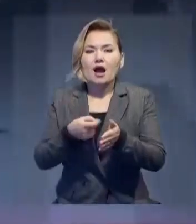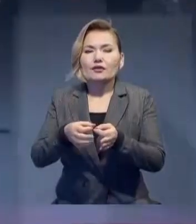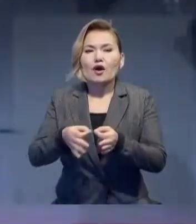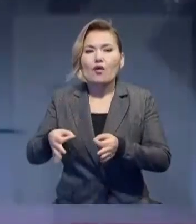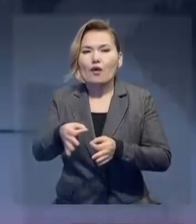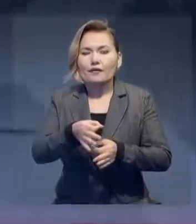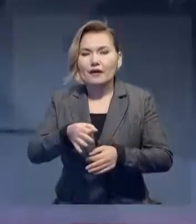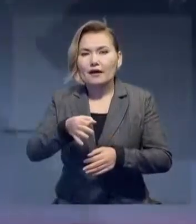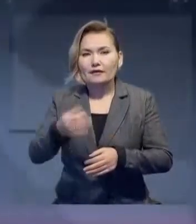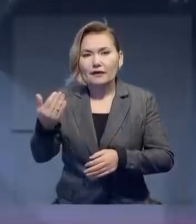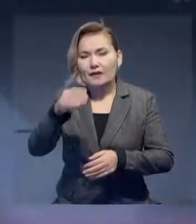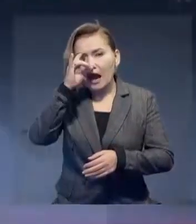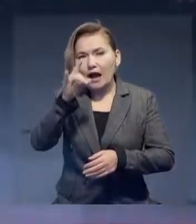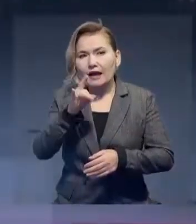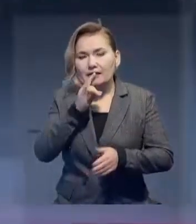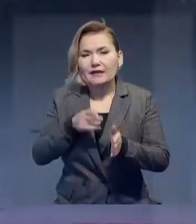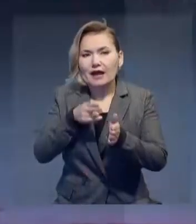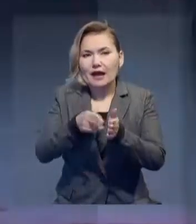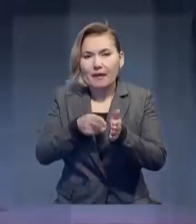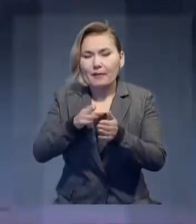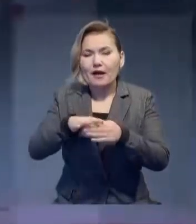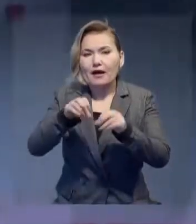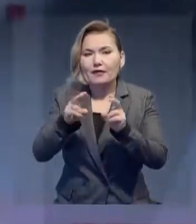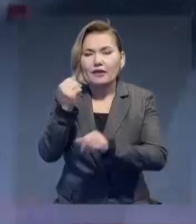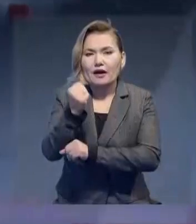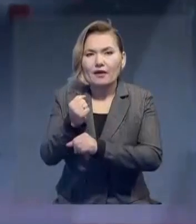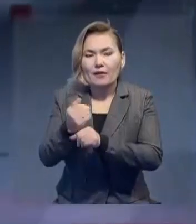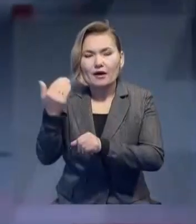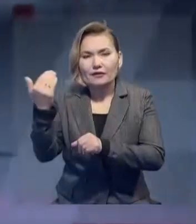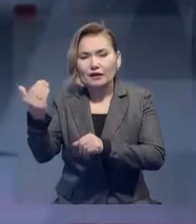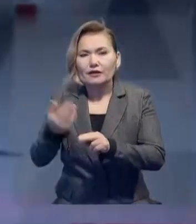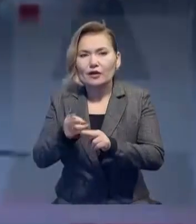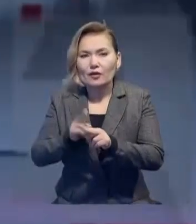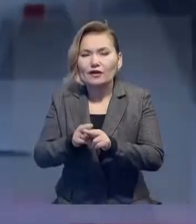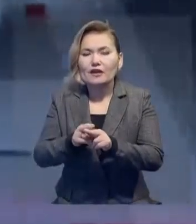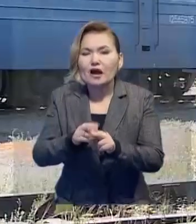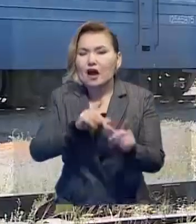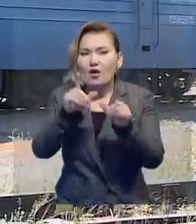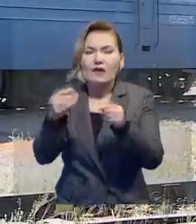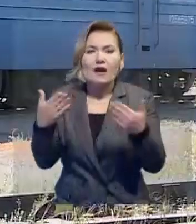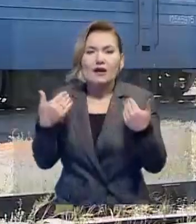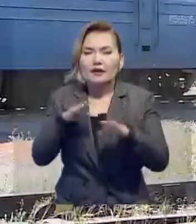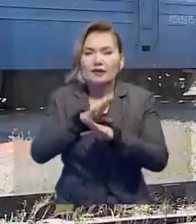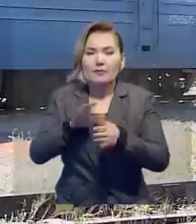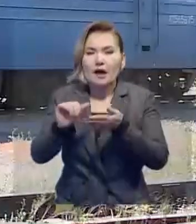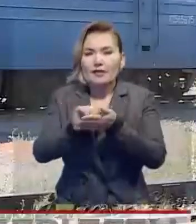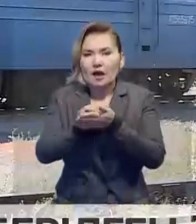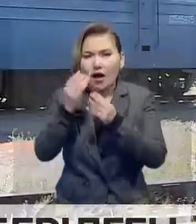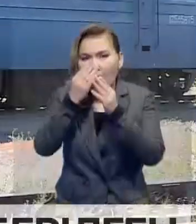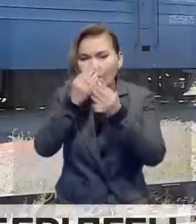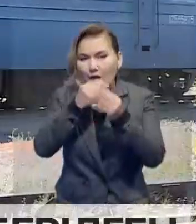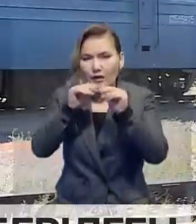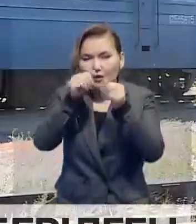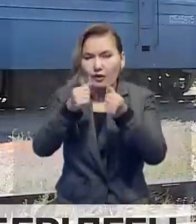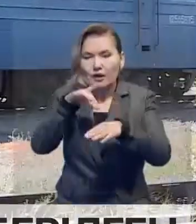Қарағанды облысында Қазақстан темір жолы қызметкерлеріне шипажайға баратын жалған жолдамалар жазылып отырған. Салдарынан денсаулығын жақсартуы